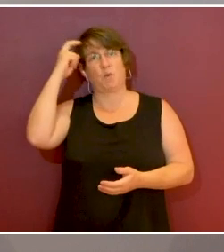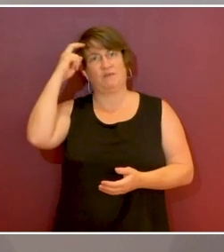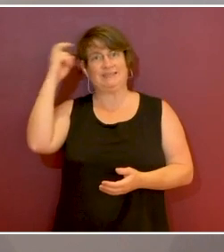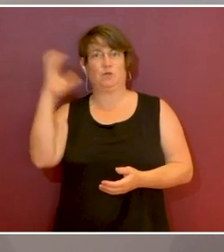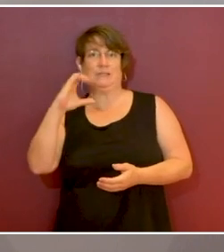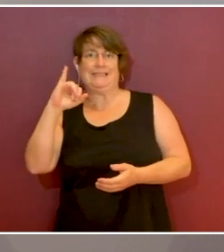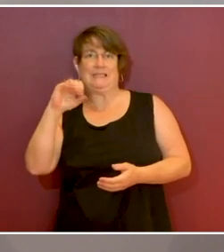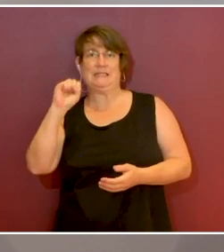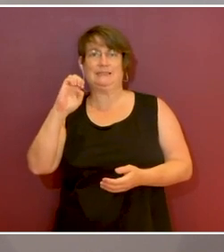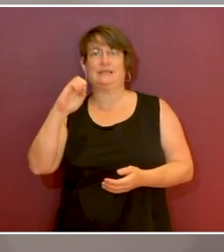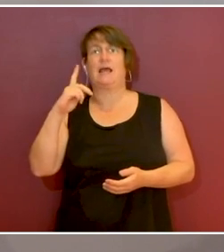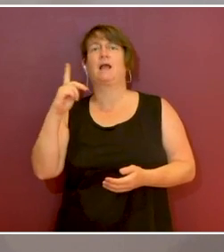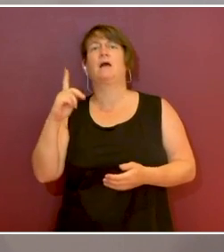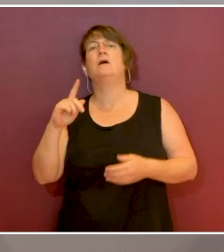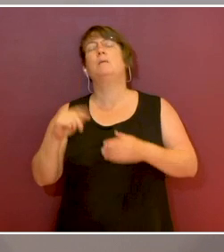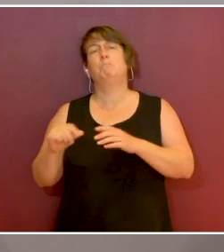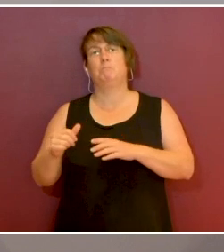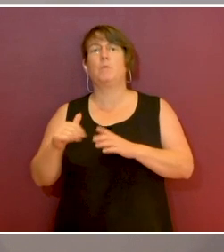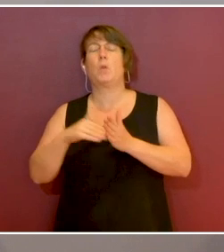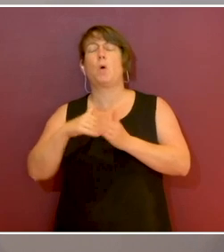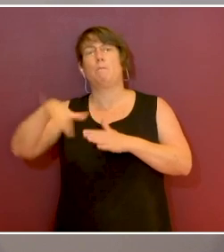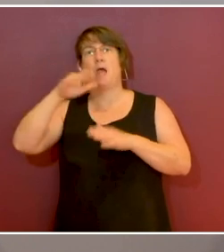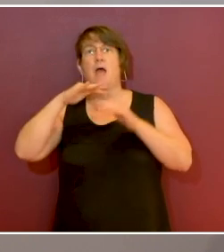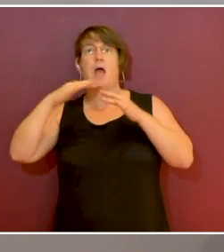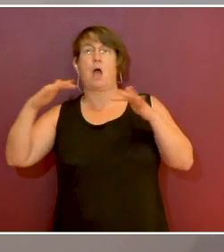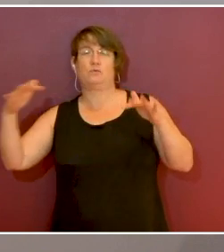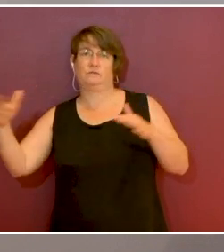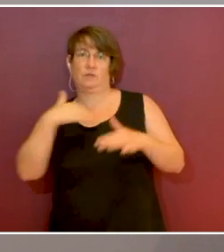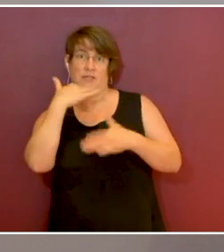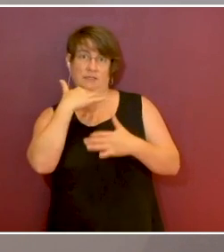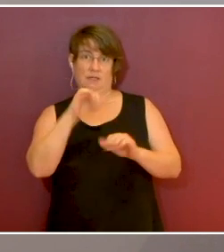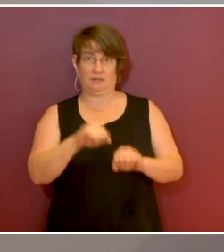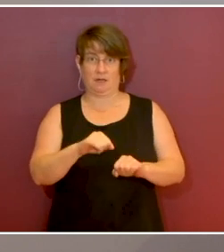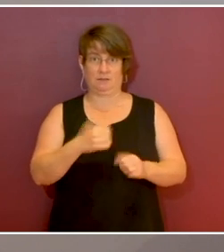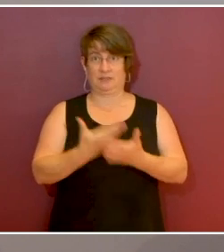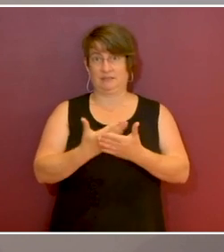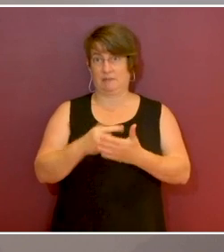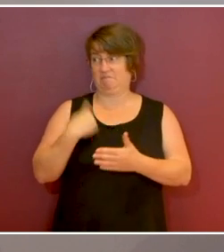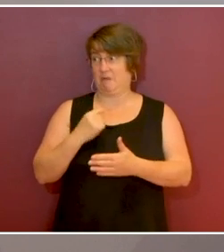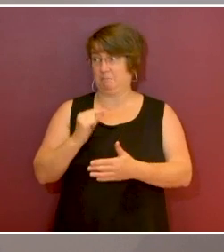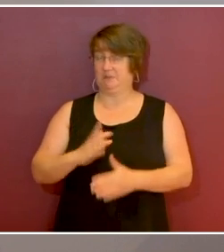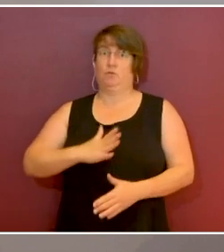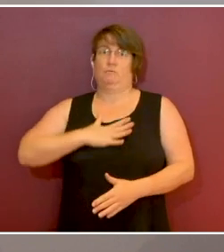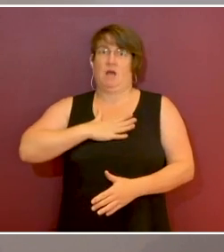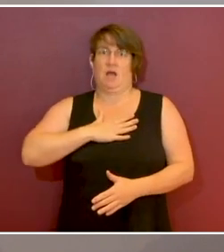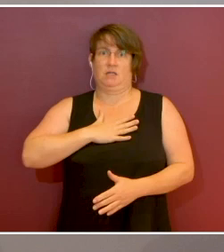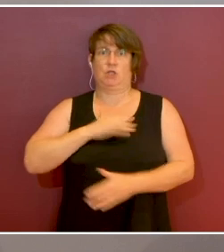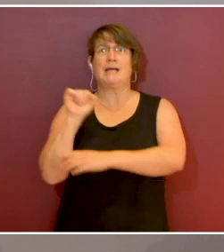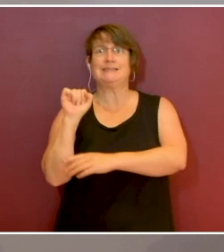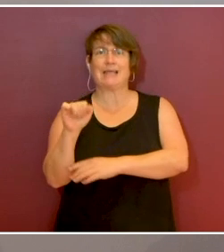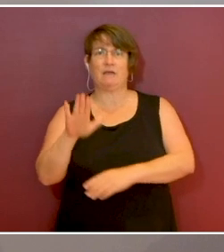können, und das hat uns, glaube ich, auch ein bisschen überrascht, dass wir jetzt in Safe Kids 3